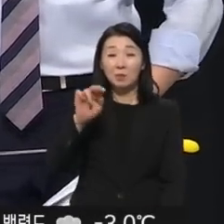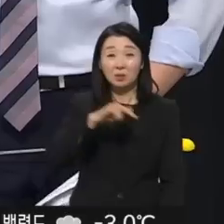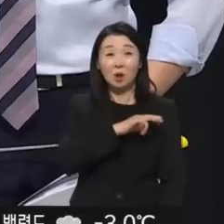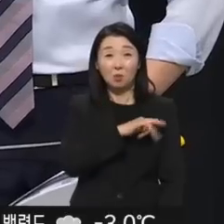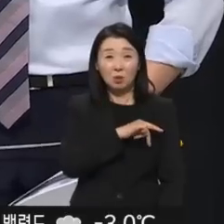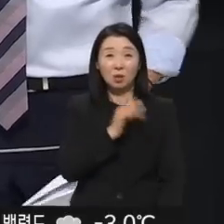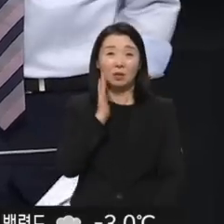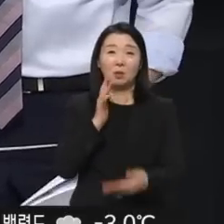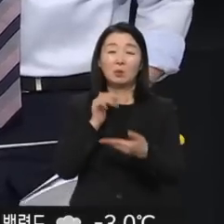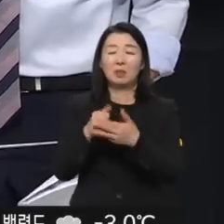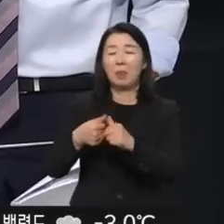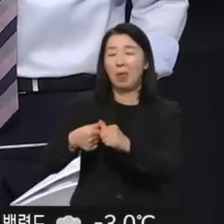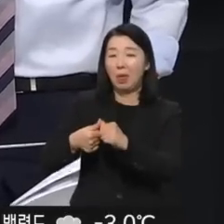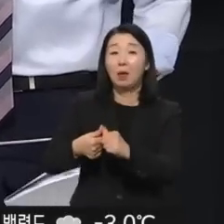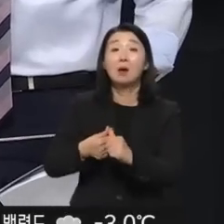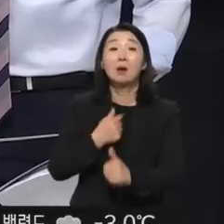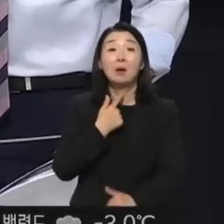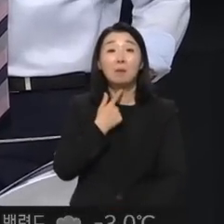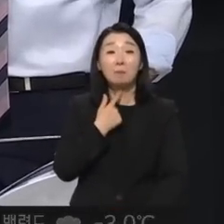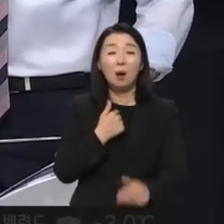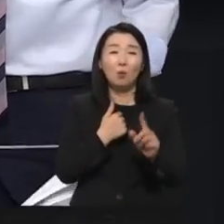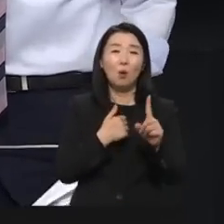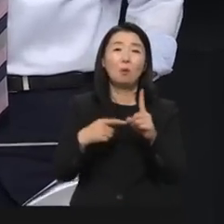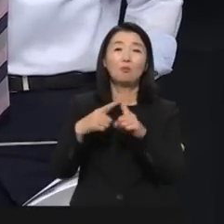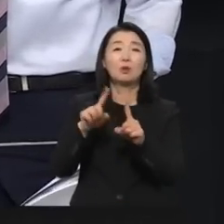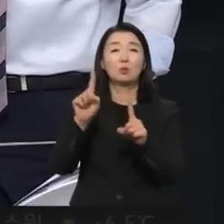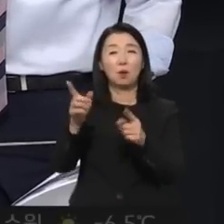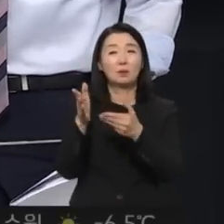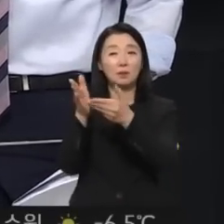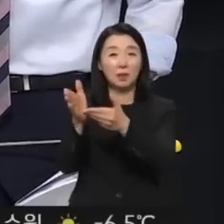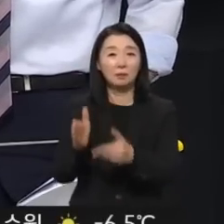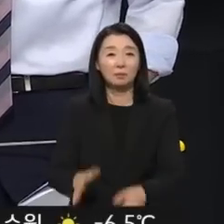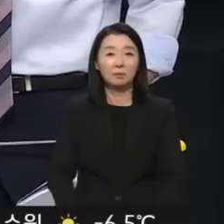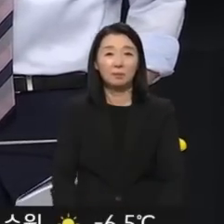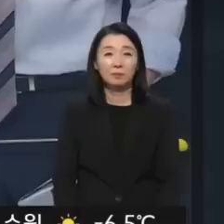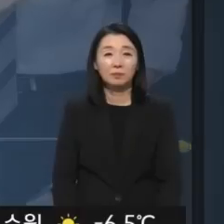대통령실에 거래를 시도했는데요. 원 플러스 원을 제안했습니다.